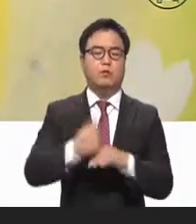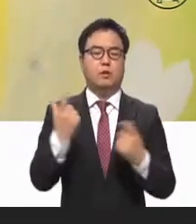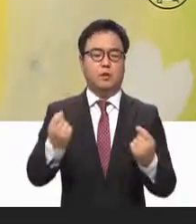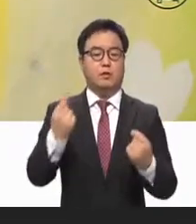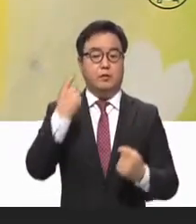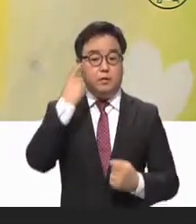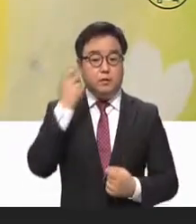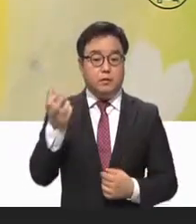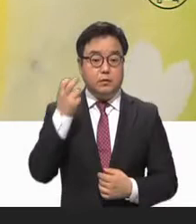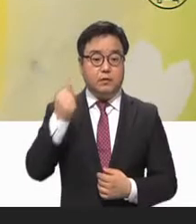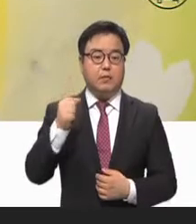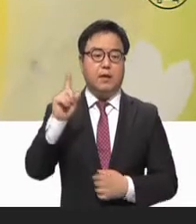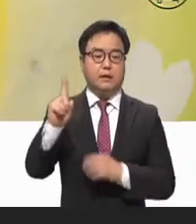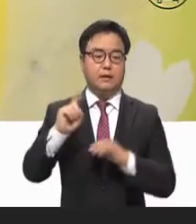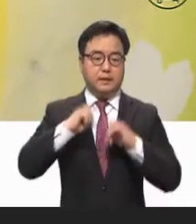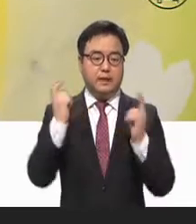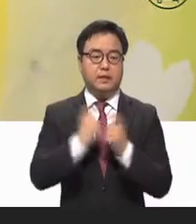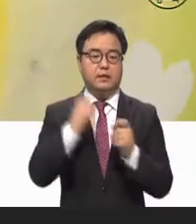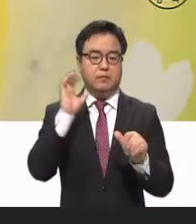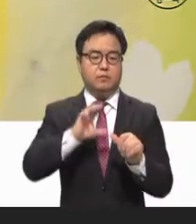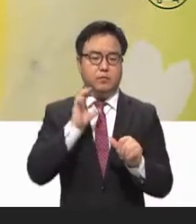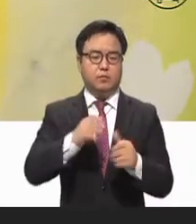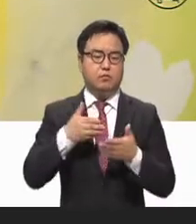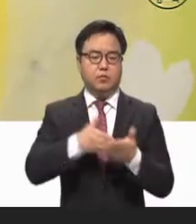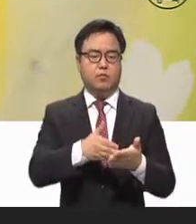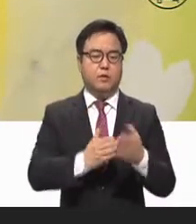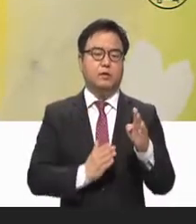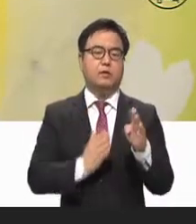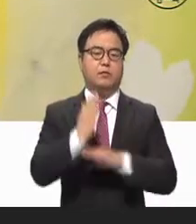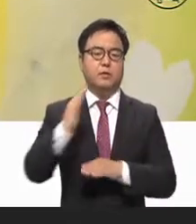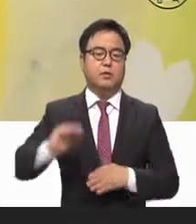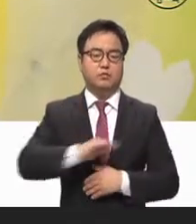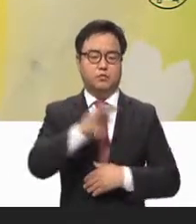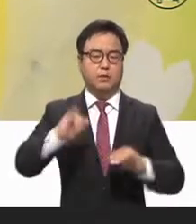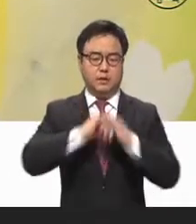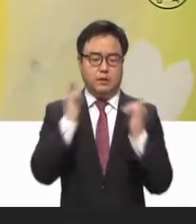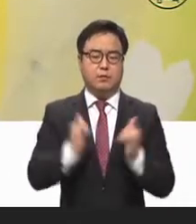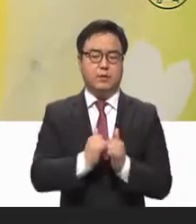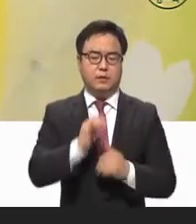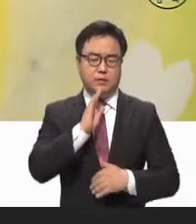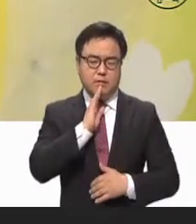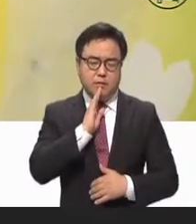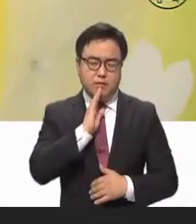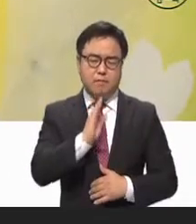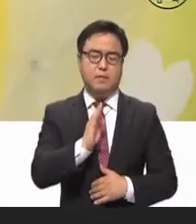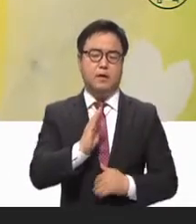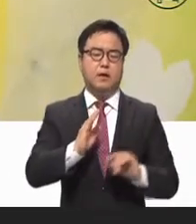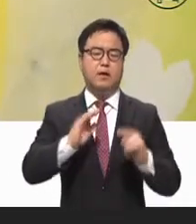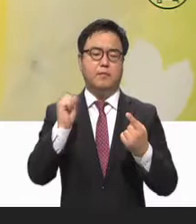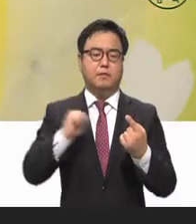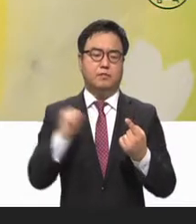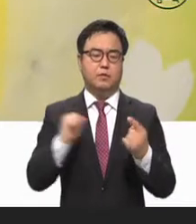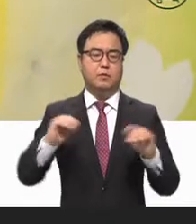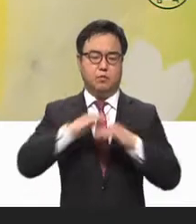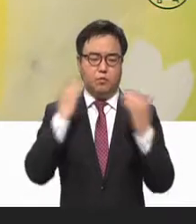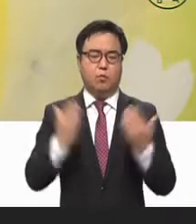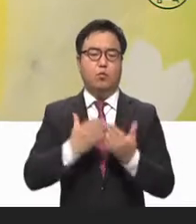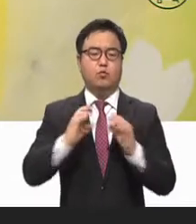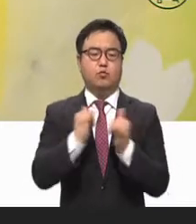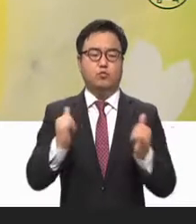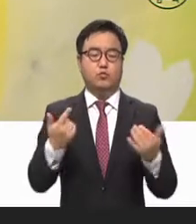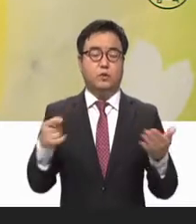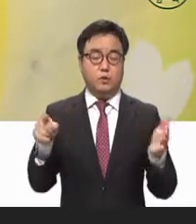한 개인의 문책을 요구하는 것을 좀 넘어서서 우리 사회가 정말 어 100% 모든 국민을